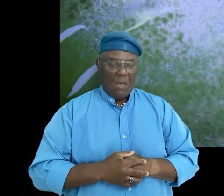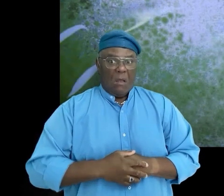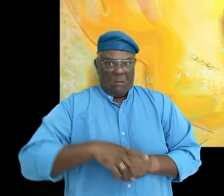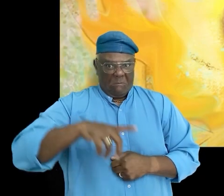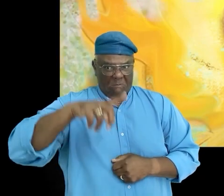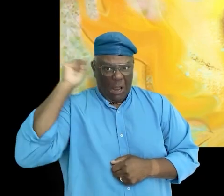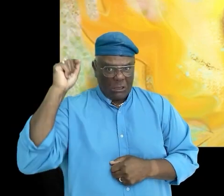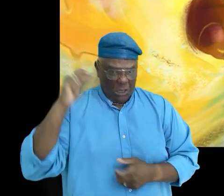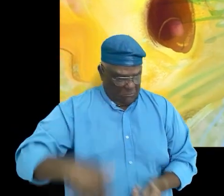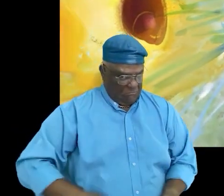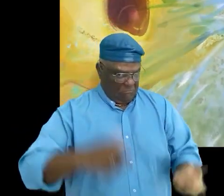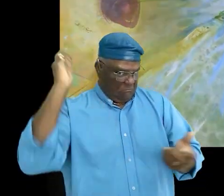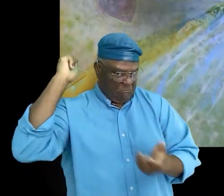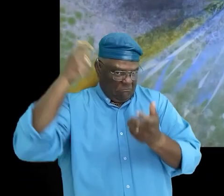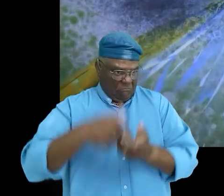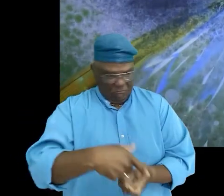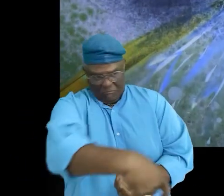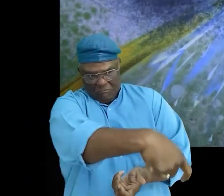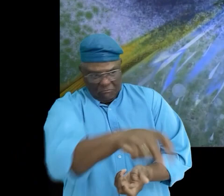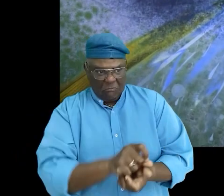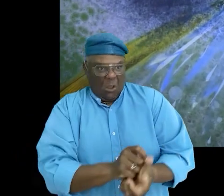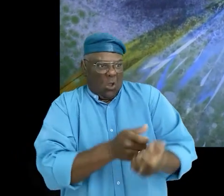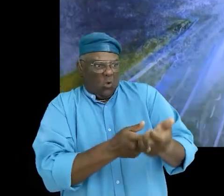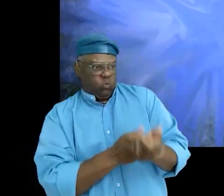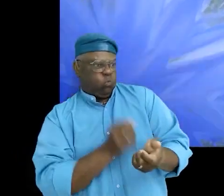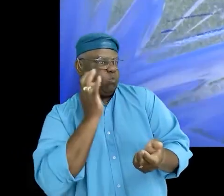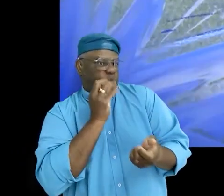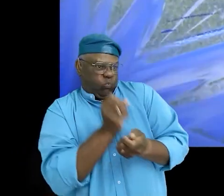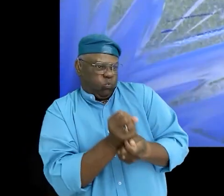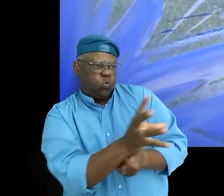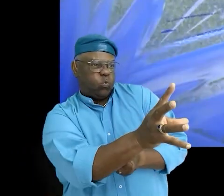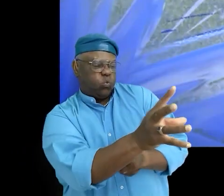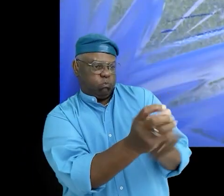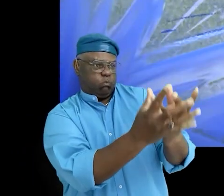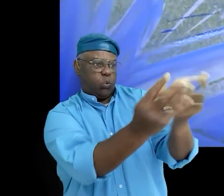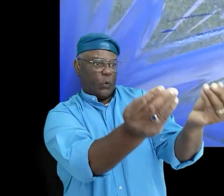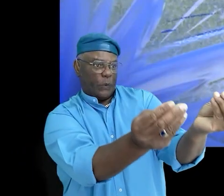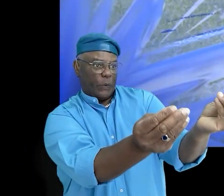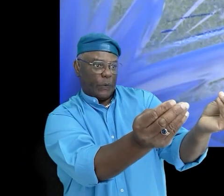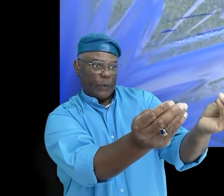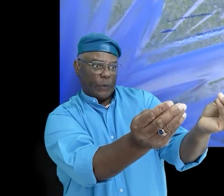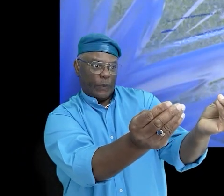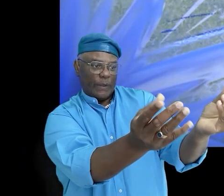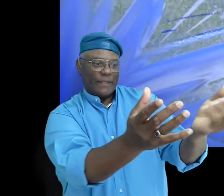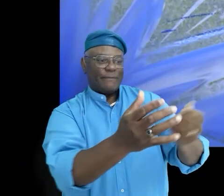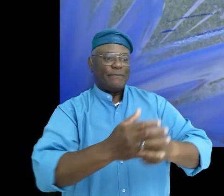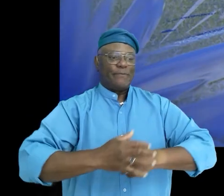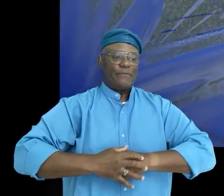A gyda hynny, diffoddod y mochyn daear y fflam bach.